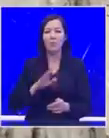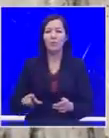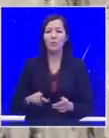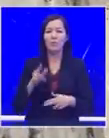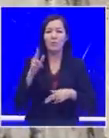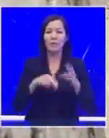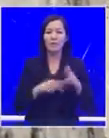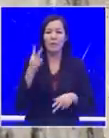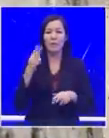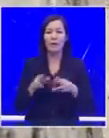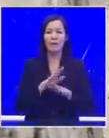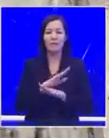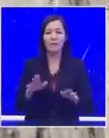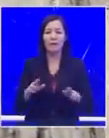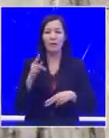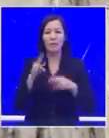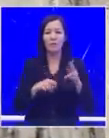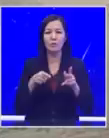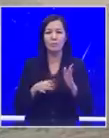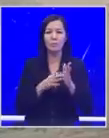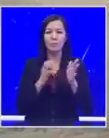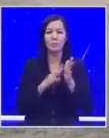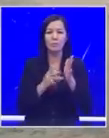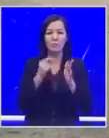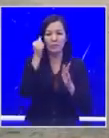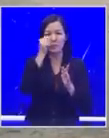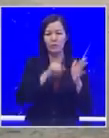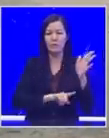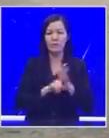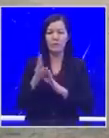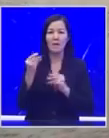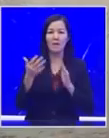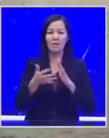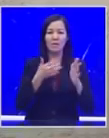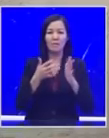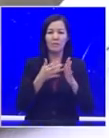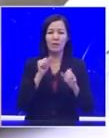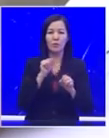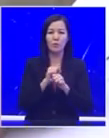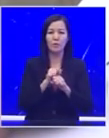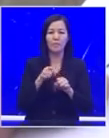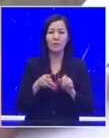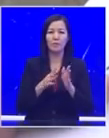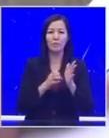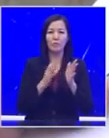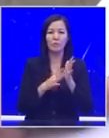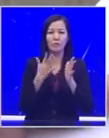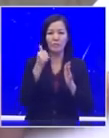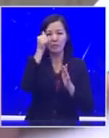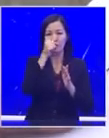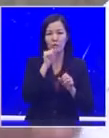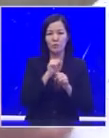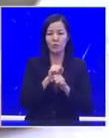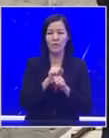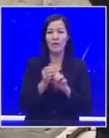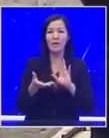су торабы. Құрылыс жұмыстары 1991 жылы басталған, қаржы тапшылығынан тоқырап, 1995 жылда тоқтаған.